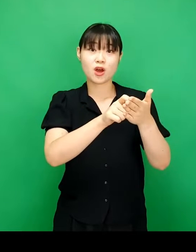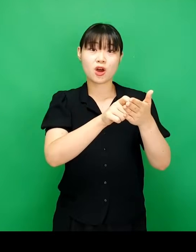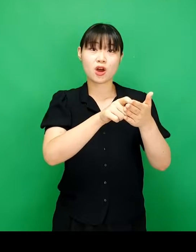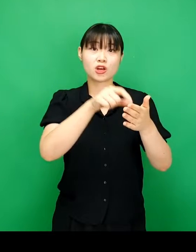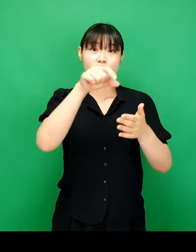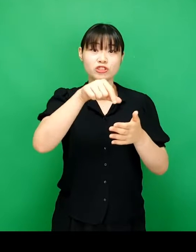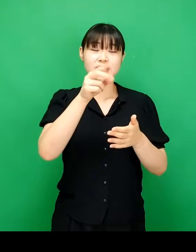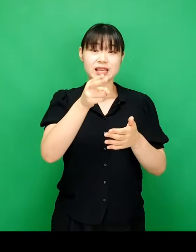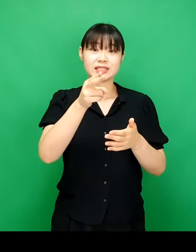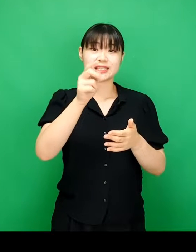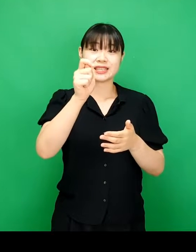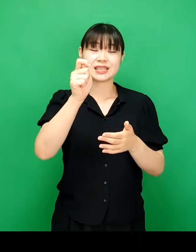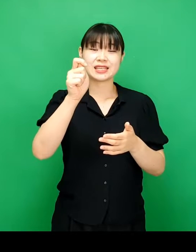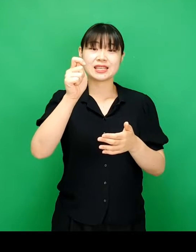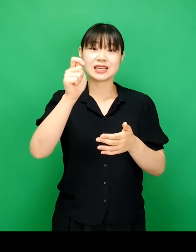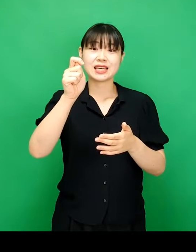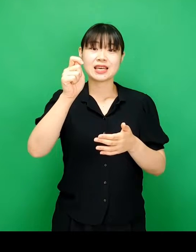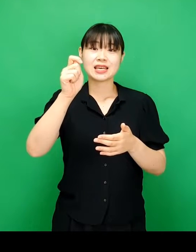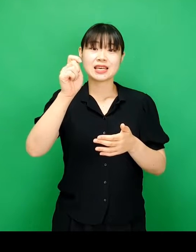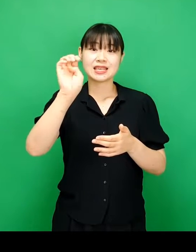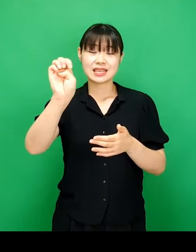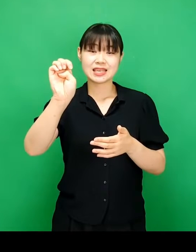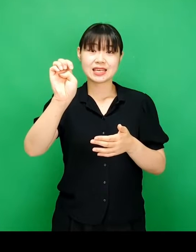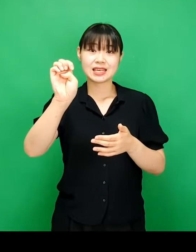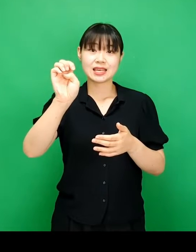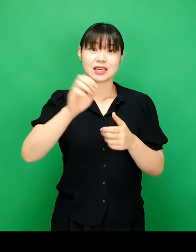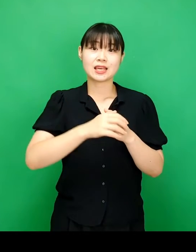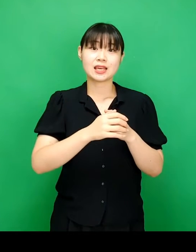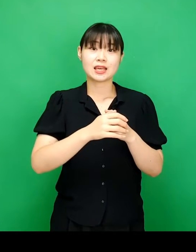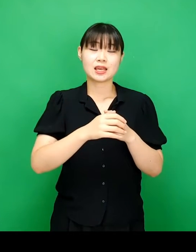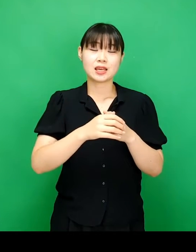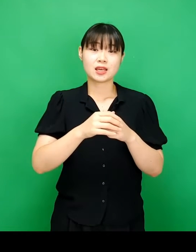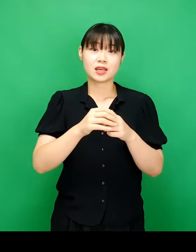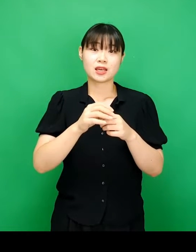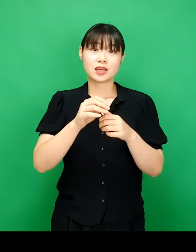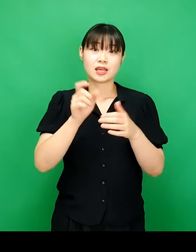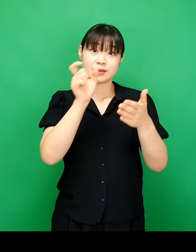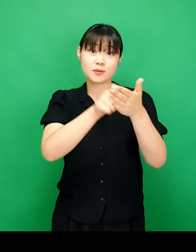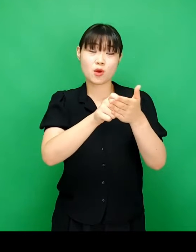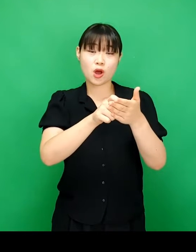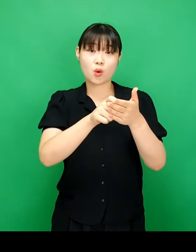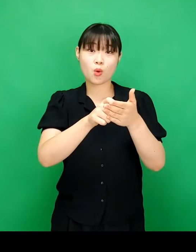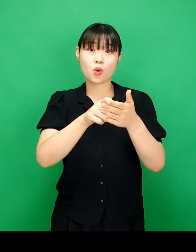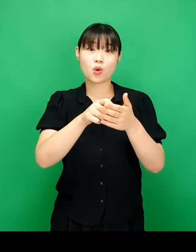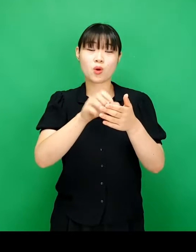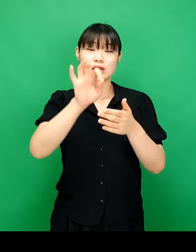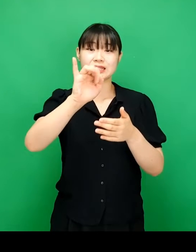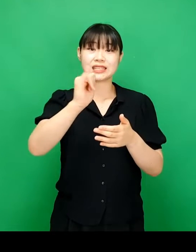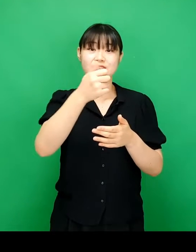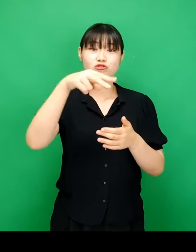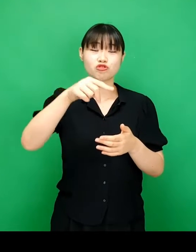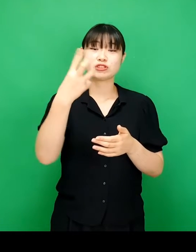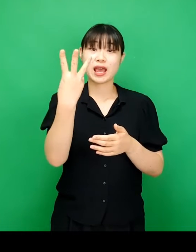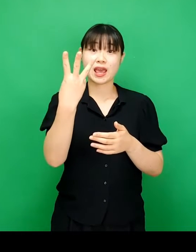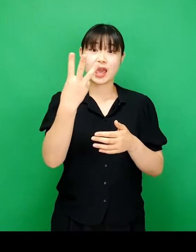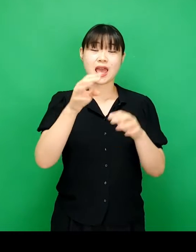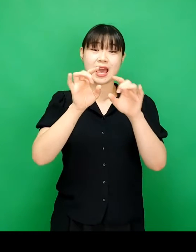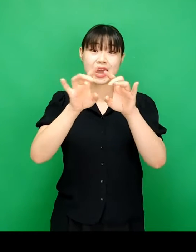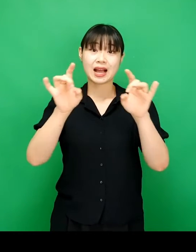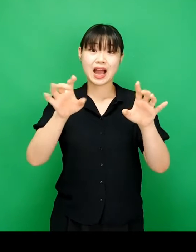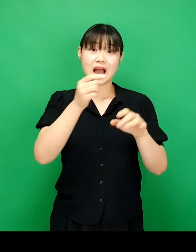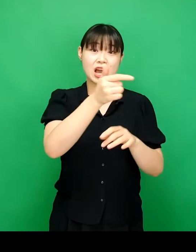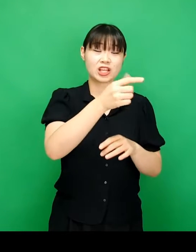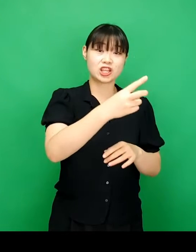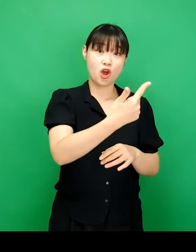등호를 입력하고 DATE 데이트 함수를 입력하고 괄호를 열면 인수가 3개